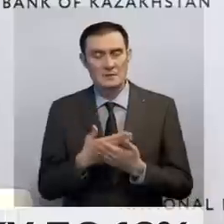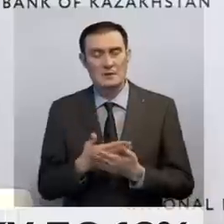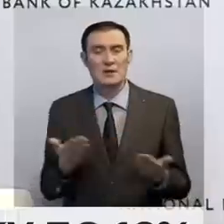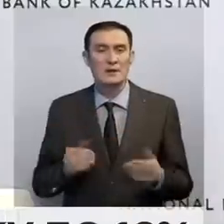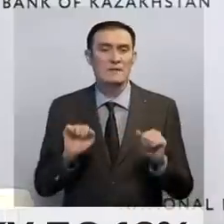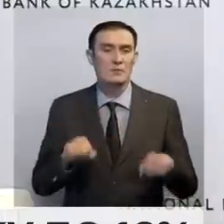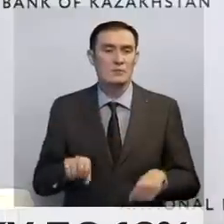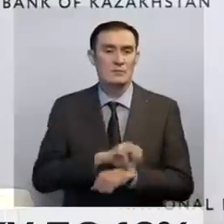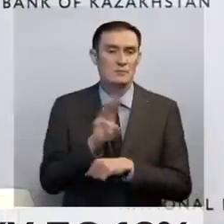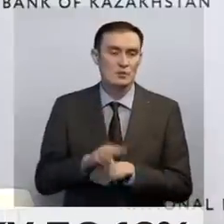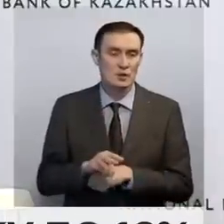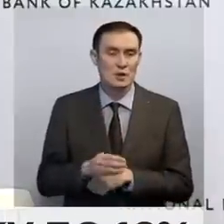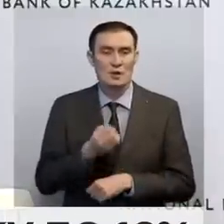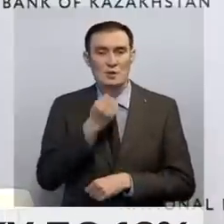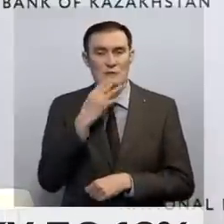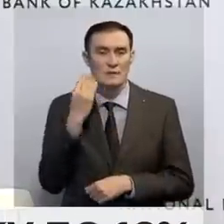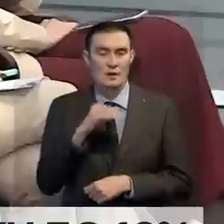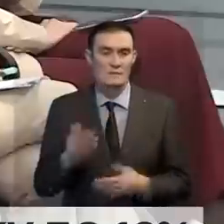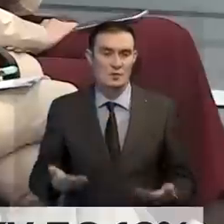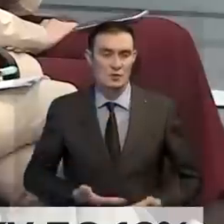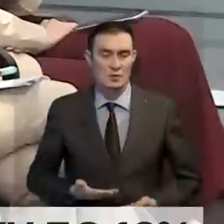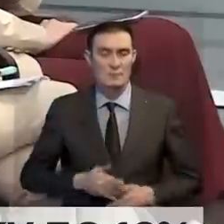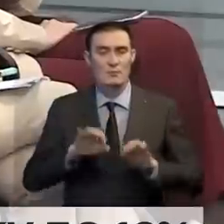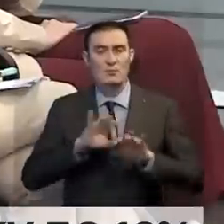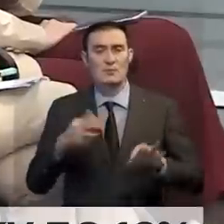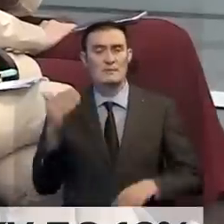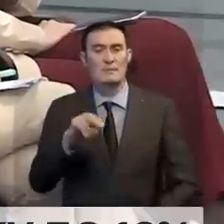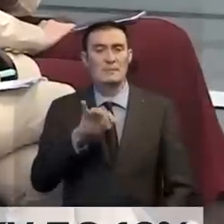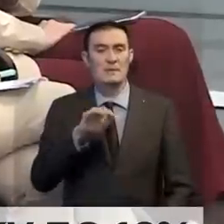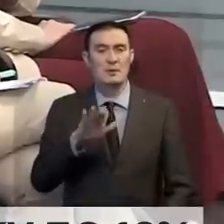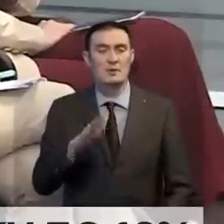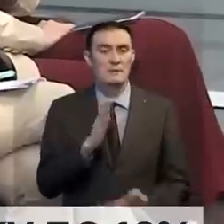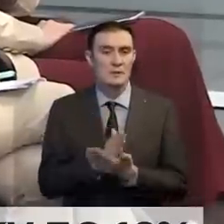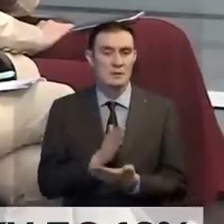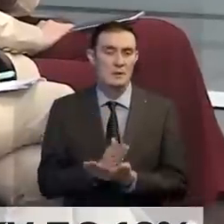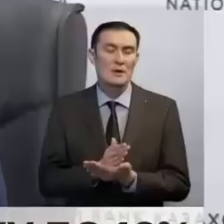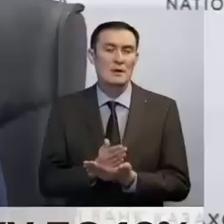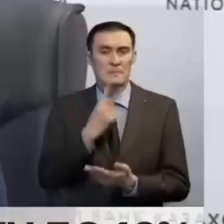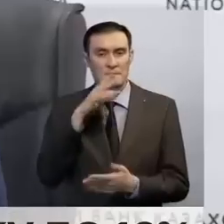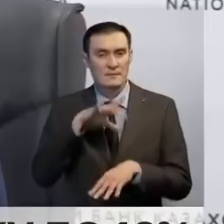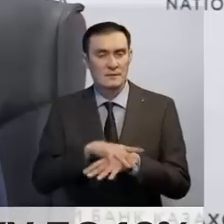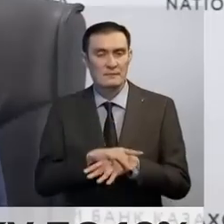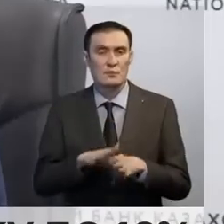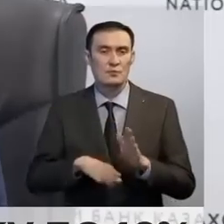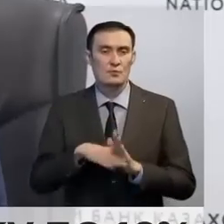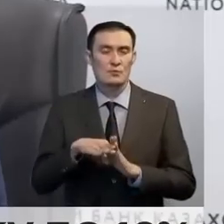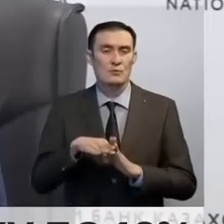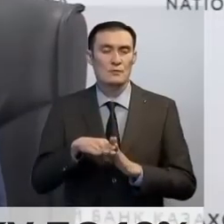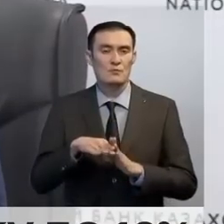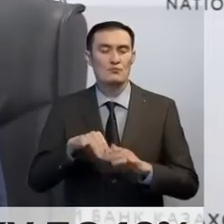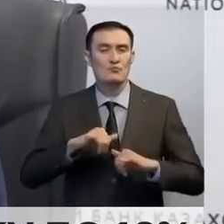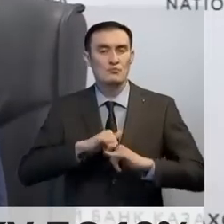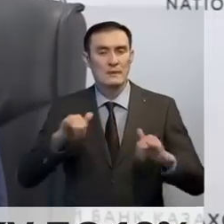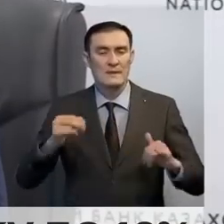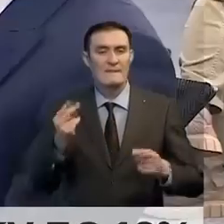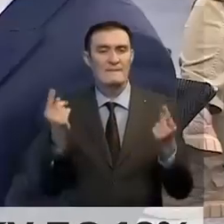возможностях по обеспечению достойного качества жизни. По словам Галымжана Пирматова, наблюдаются явные признаки устойчивого роста инфляции. Он